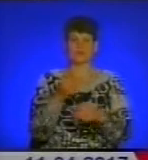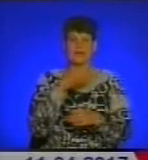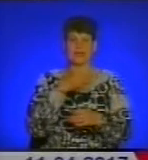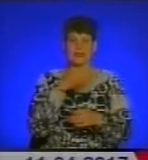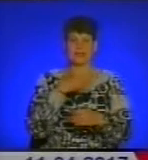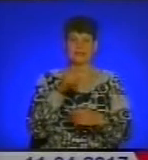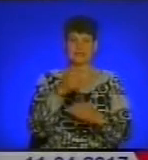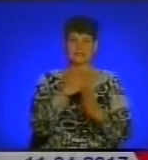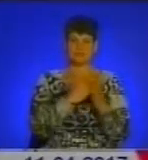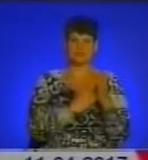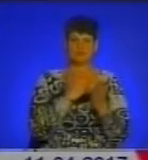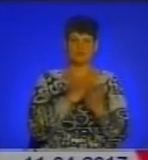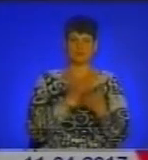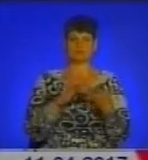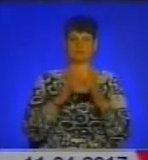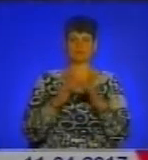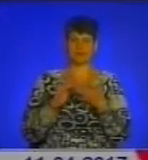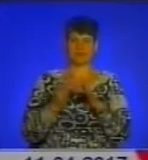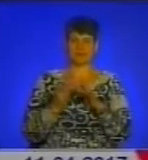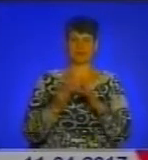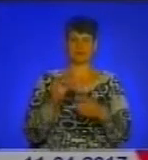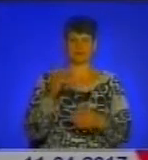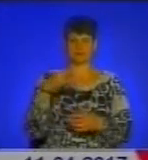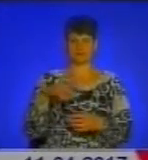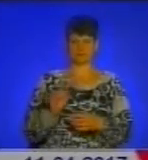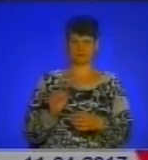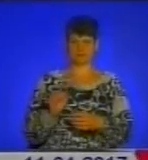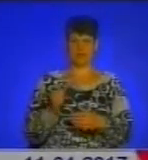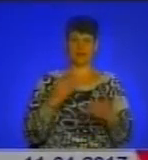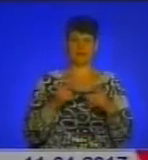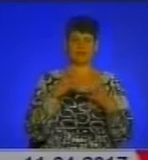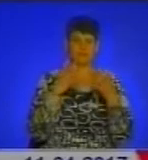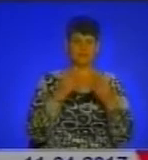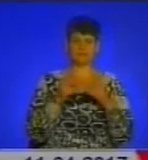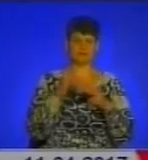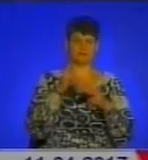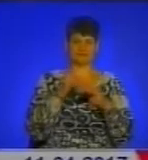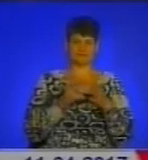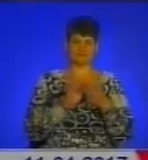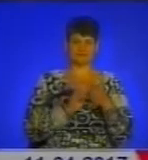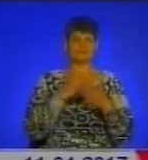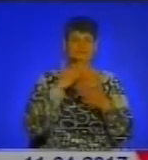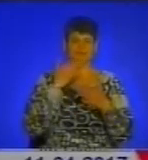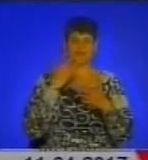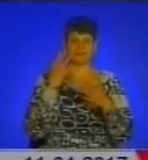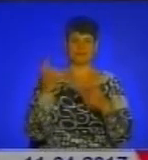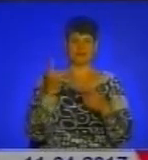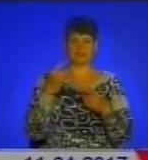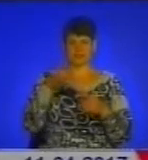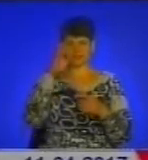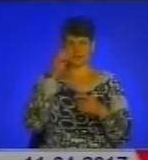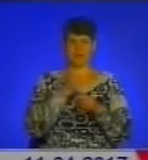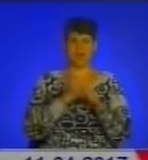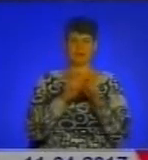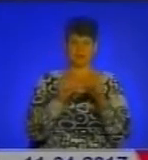список розмістили на сайті Управління охорони здоров'я облдержадміністрації. Проте він ще не остаточний. Першими долучилися комунальні аптеки, проте